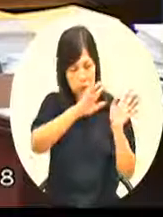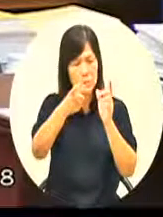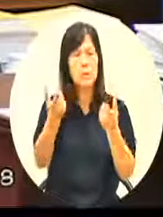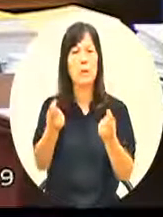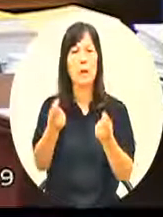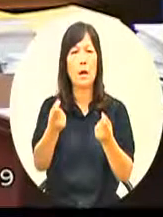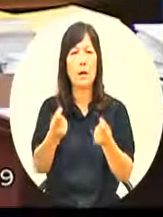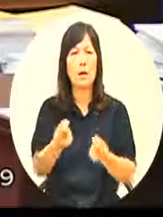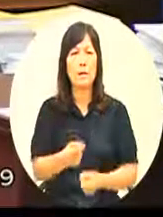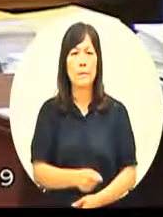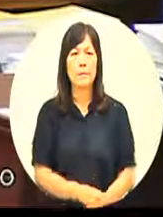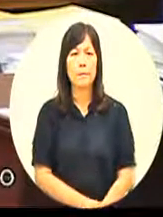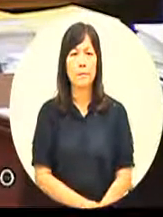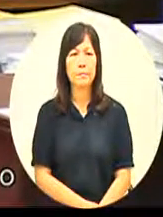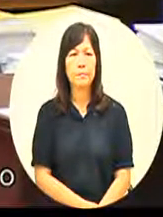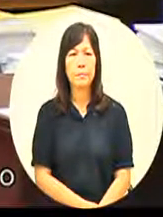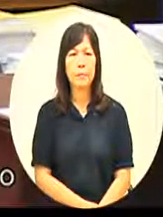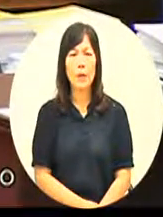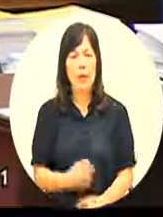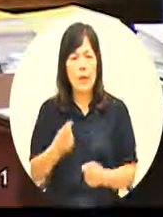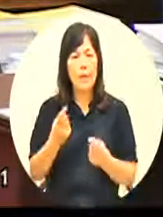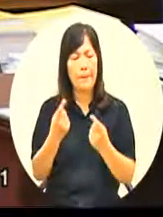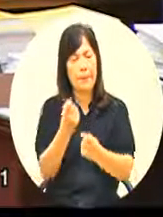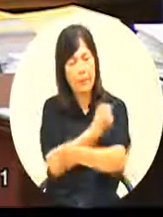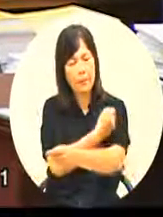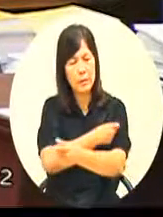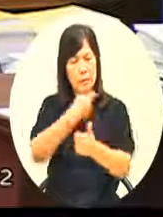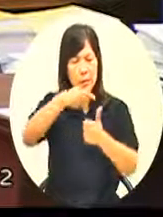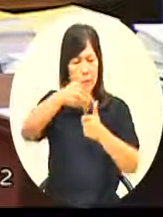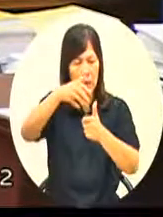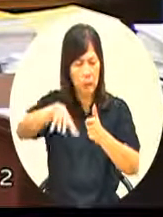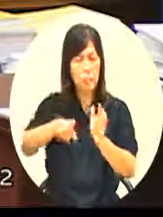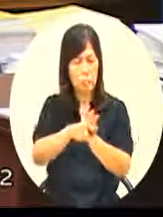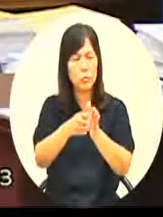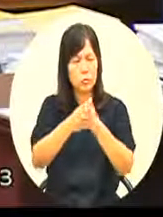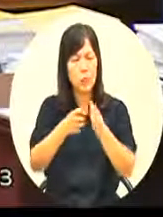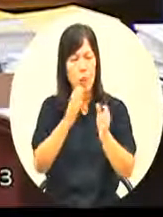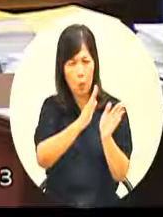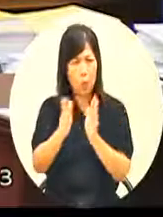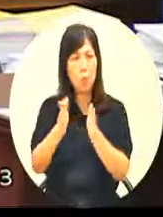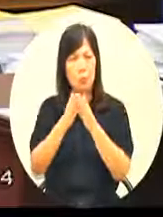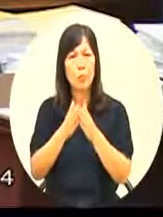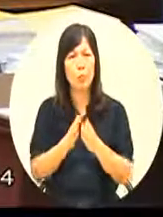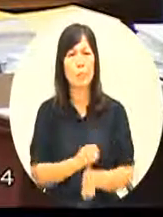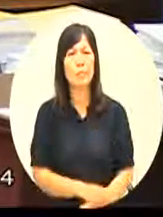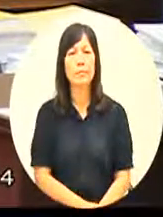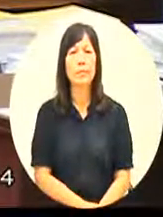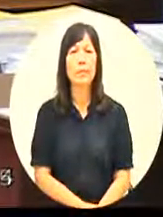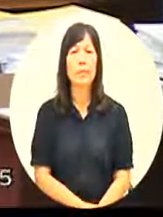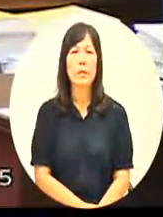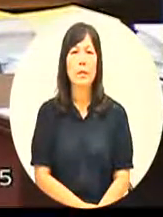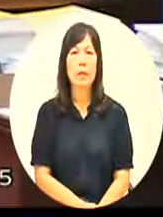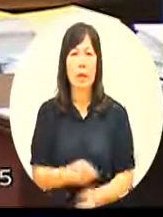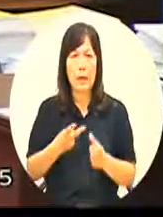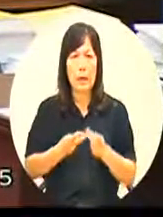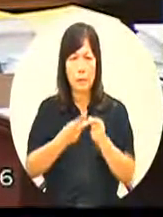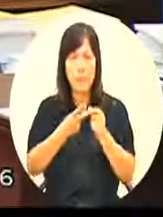要比较辛苦了，教育局真的比较辛苦，要去做一些处理了。那第二个，其